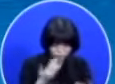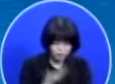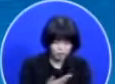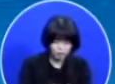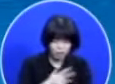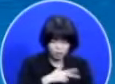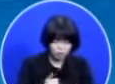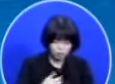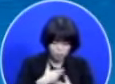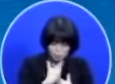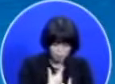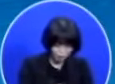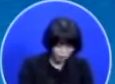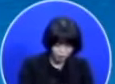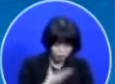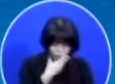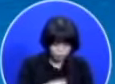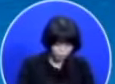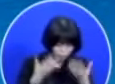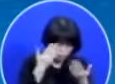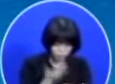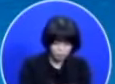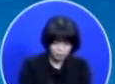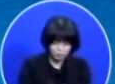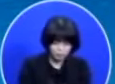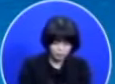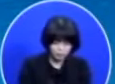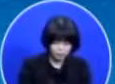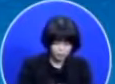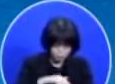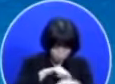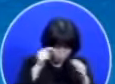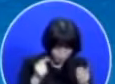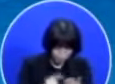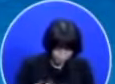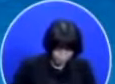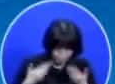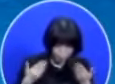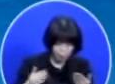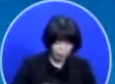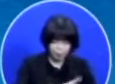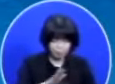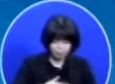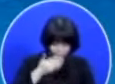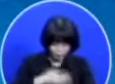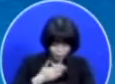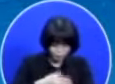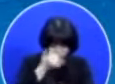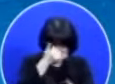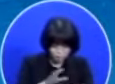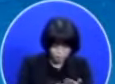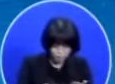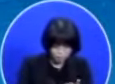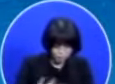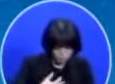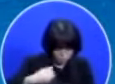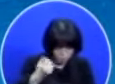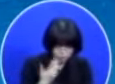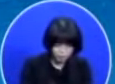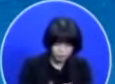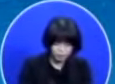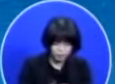주님의 평강으로 축복해 주소서 전심으로 주님께 드리는 우리의 감사의 예물을 받아 주소 수